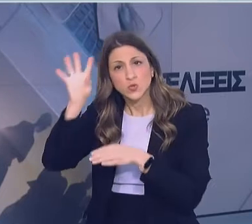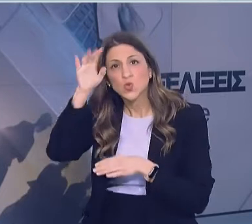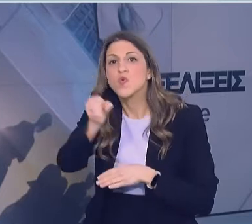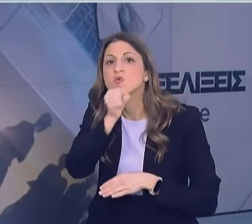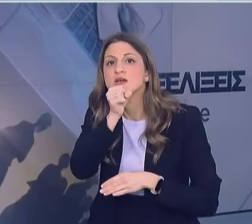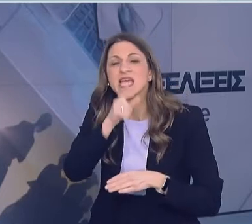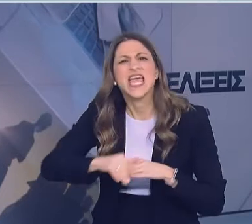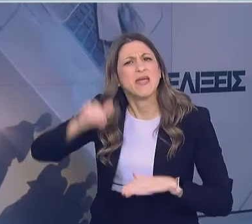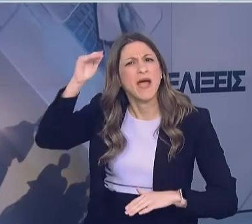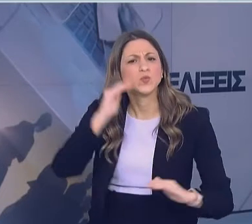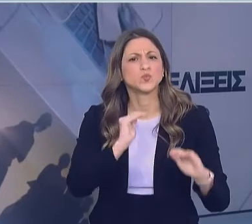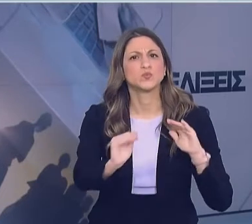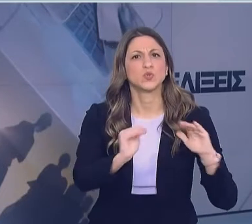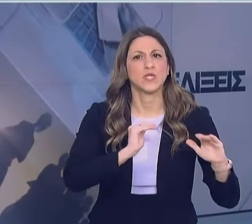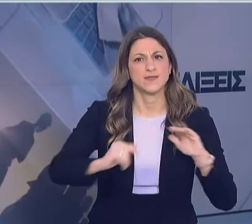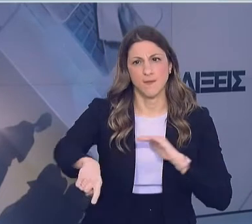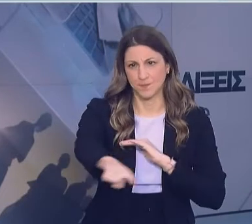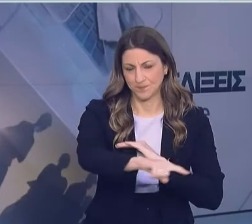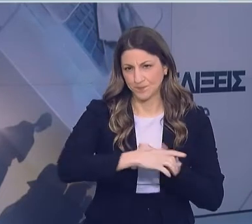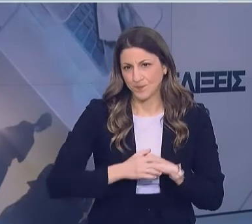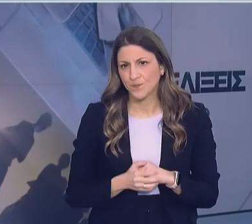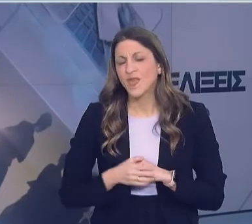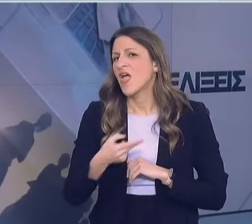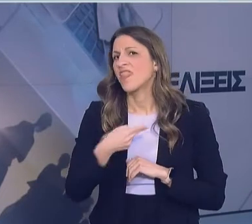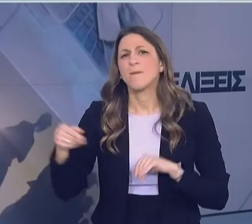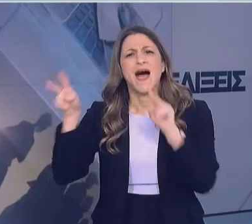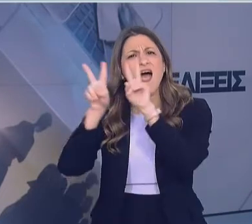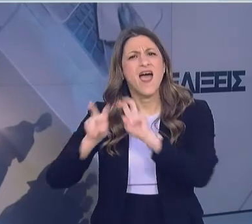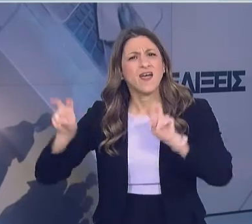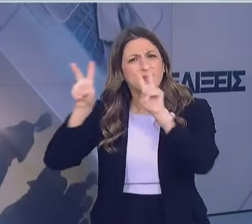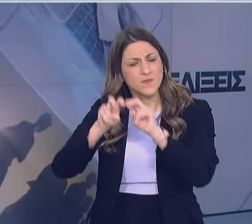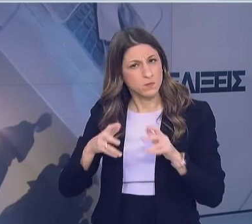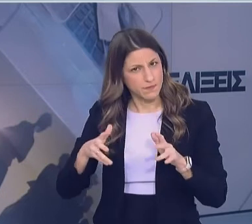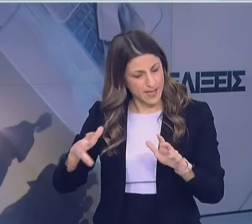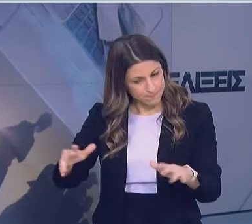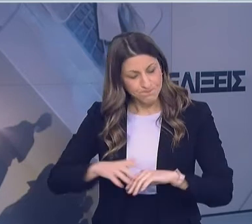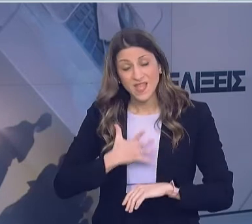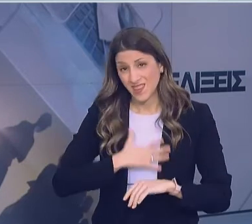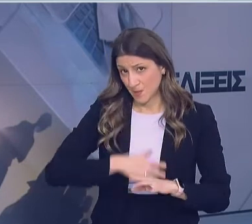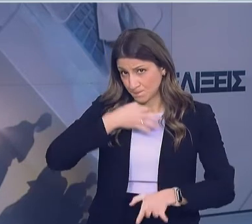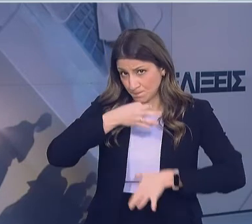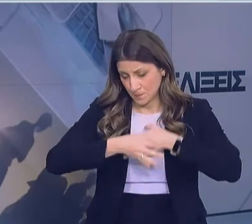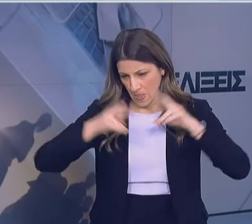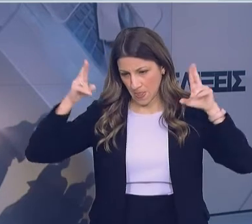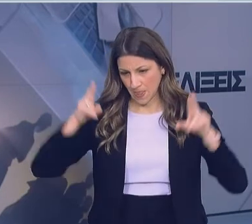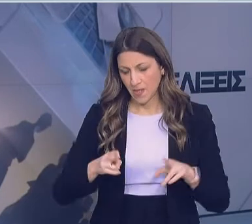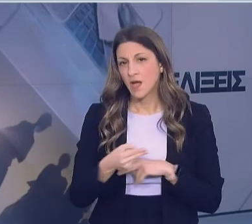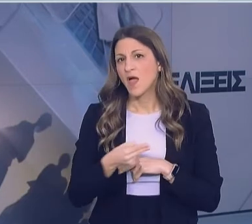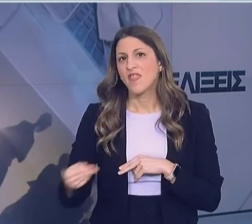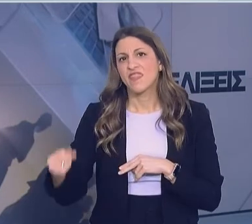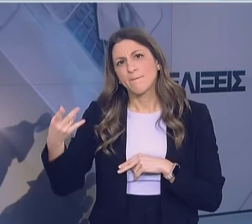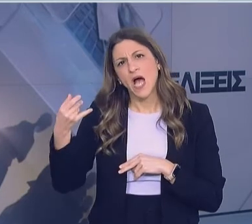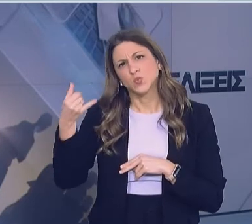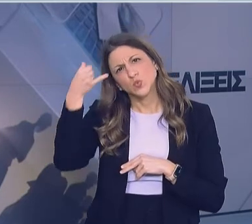Στη συνηθισμένη μικρή μου αναφορά σε κάποια επιστημονικά σχετικά με την νόσο, θα σας πω δύο λόγια σήμερα για τα ζώα